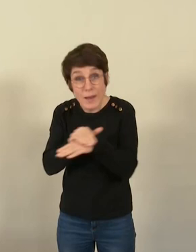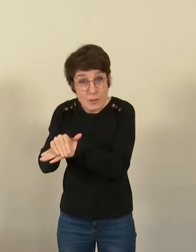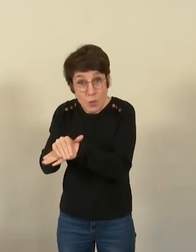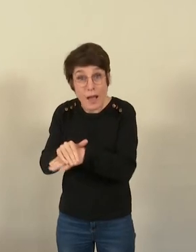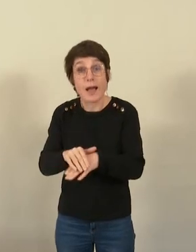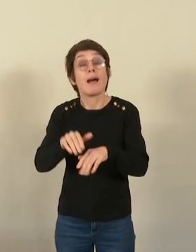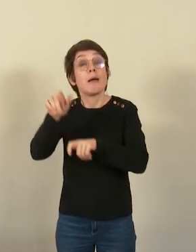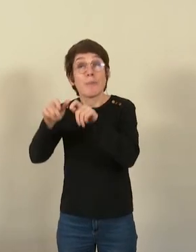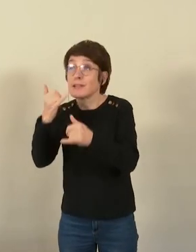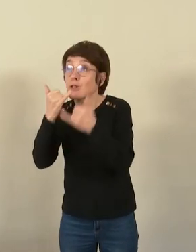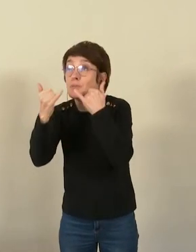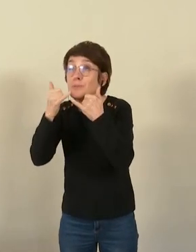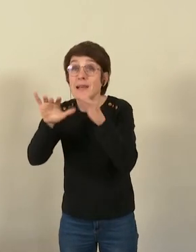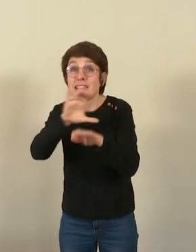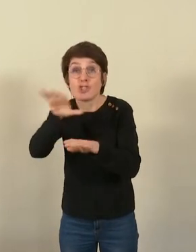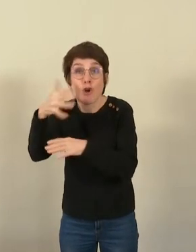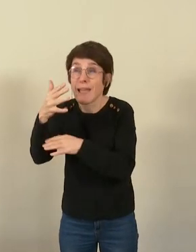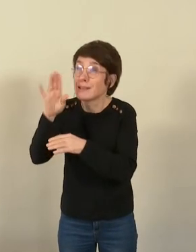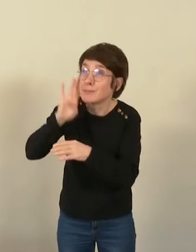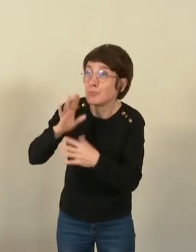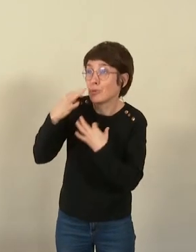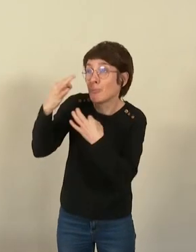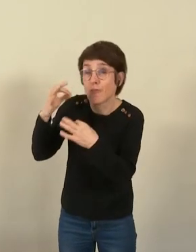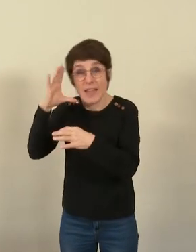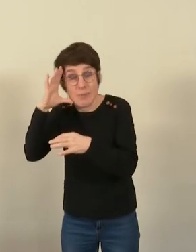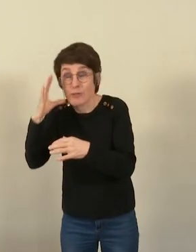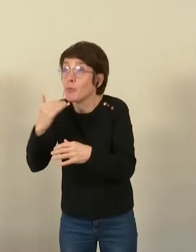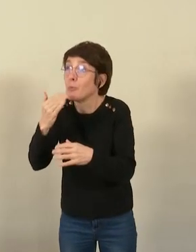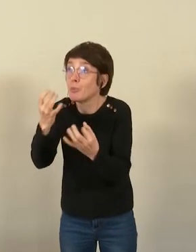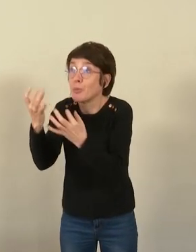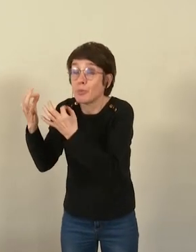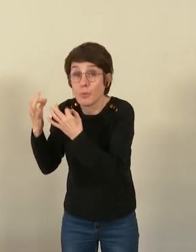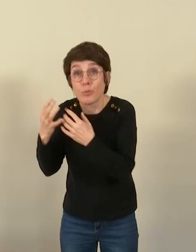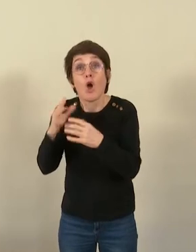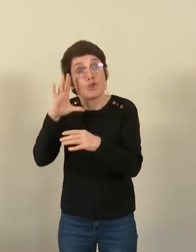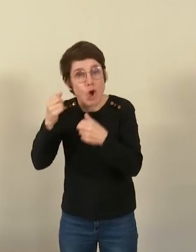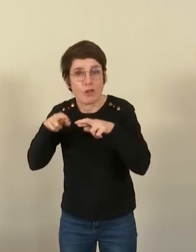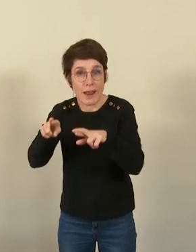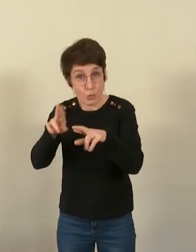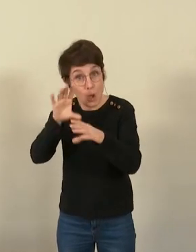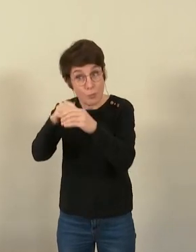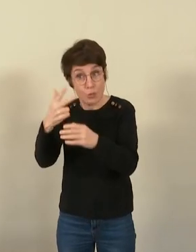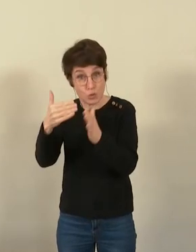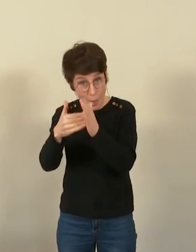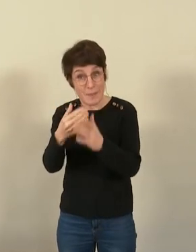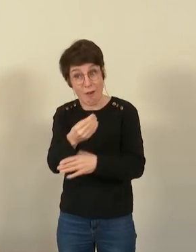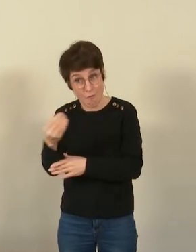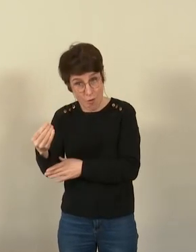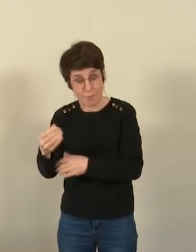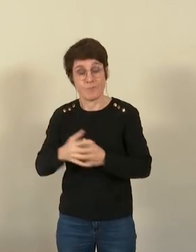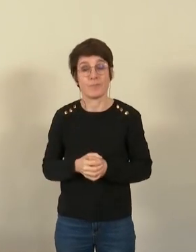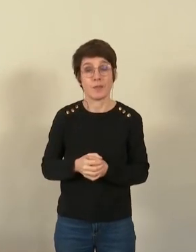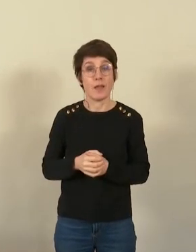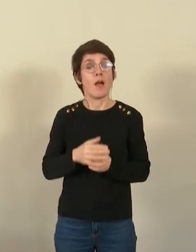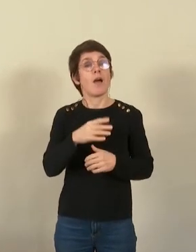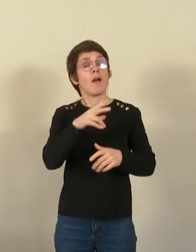pourvu aux 115 dont près de 3000 mineurs dorment dans la rue 93000 familles prioritaires d'Alo sont